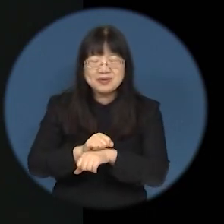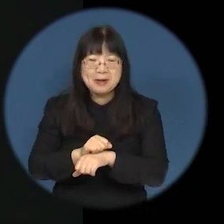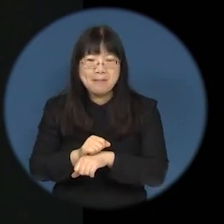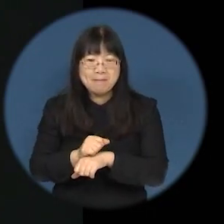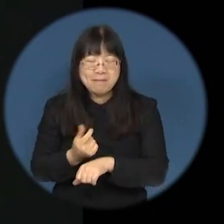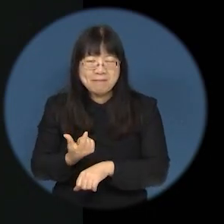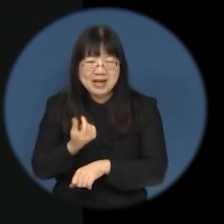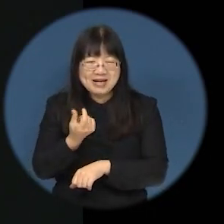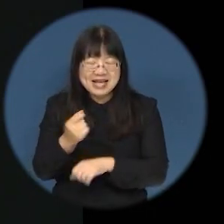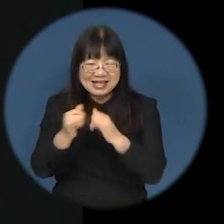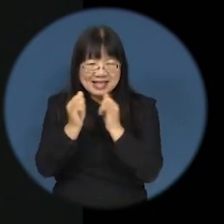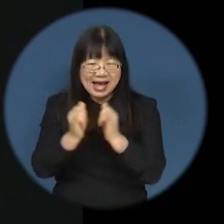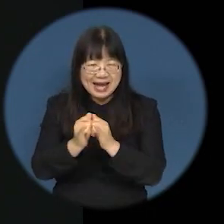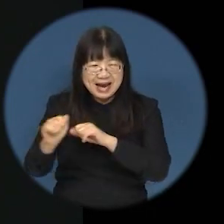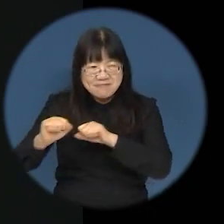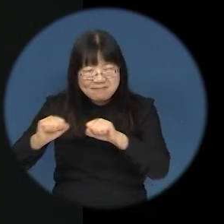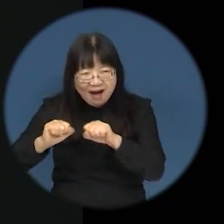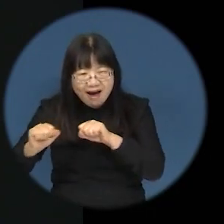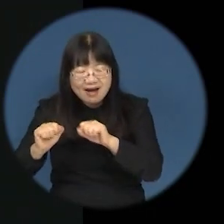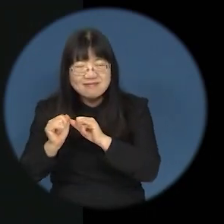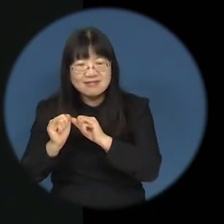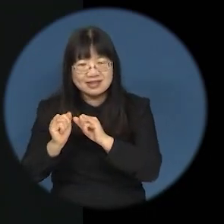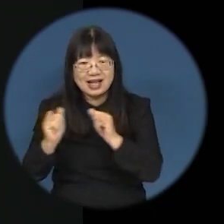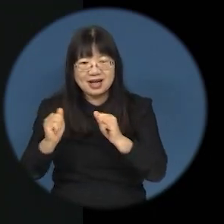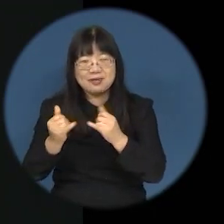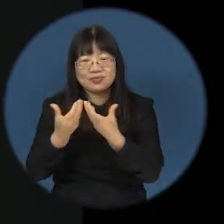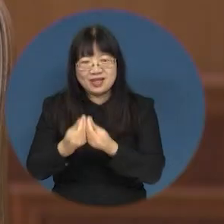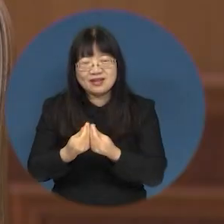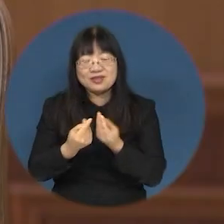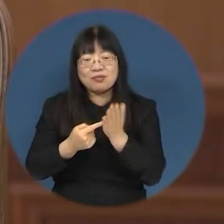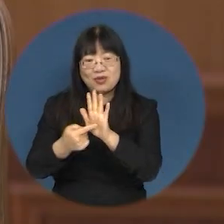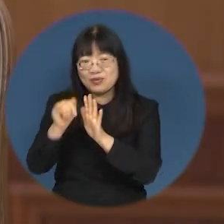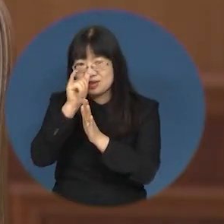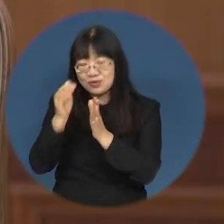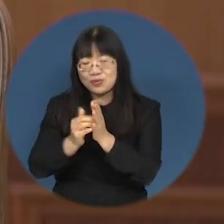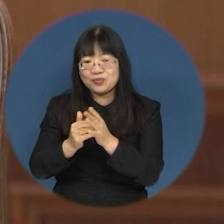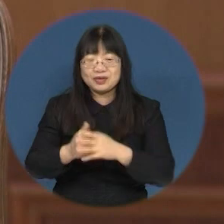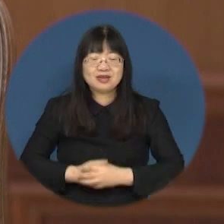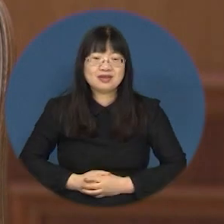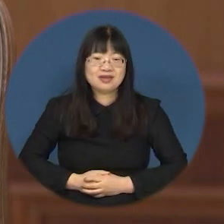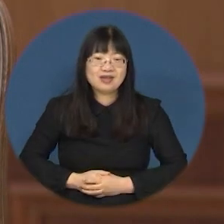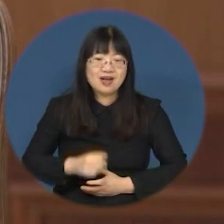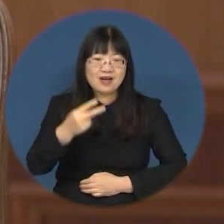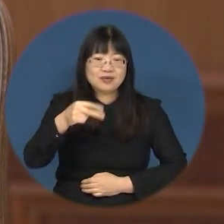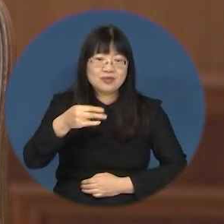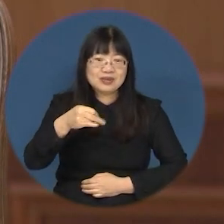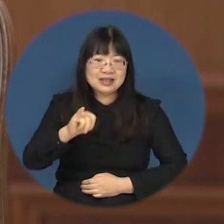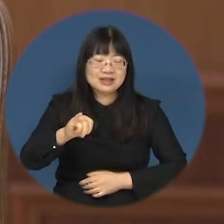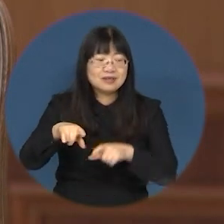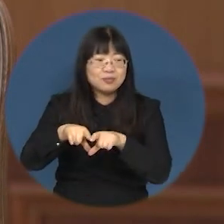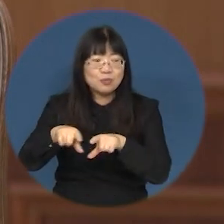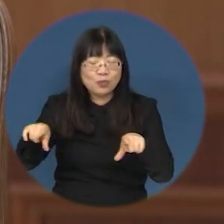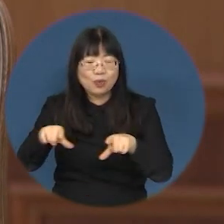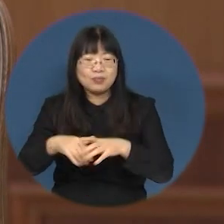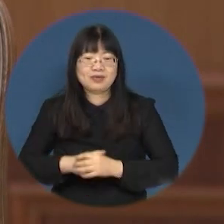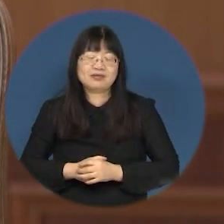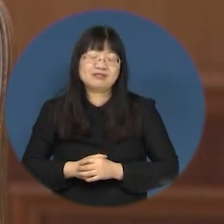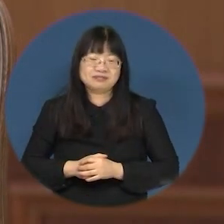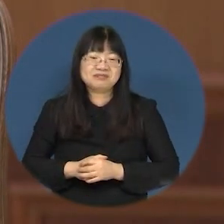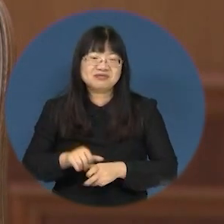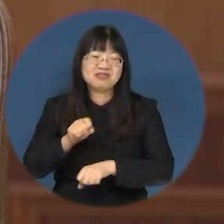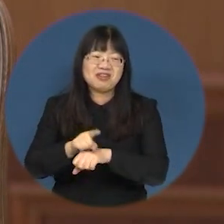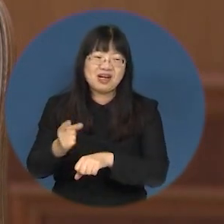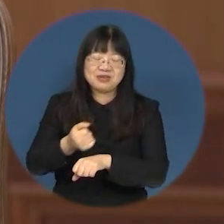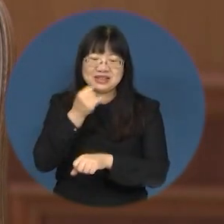이제 처신하는 예. 이런 인물의 한 예고. 그다음 이제 아까 말씀드렸듯이 둘리는 그냥 보편적인. 그래서 이 세 인물이